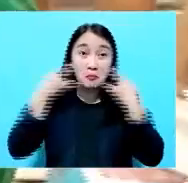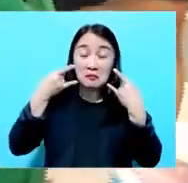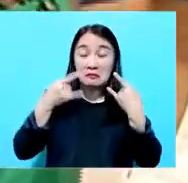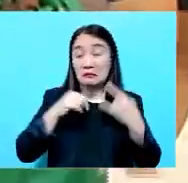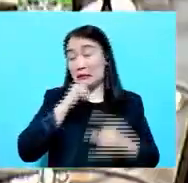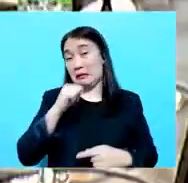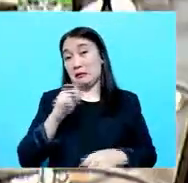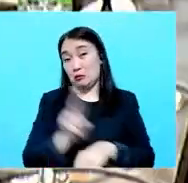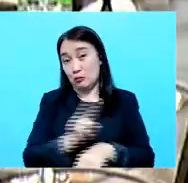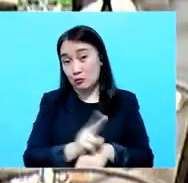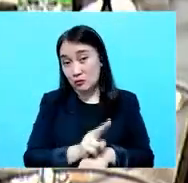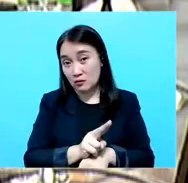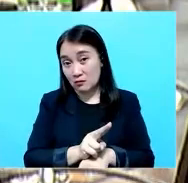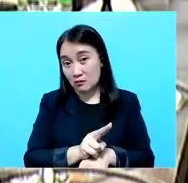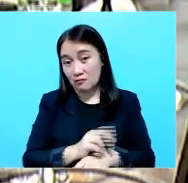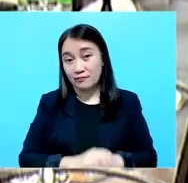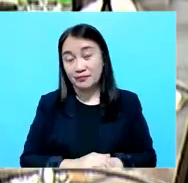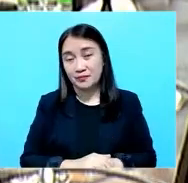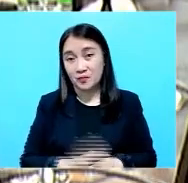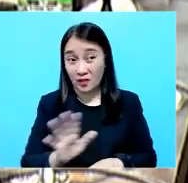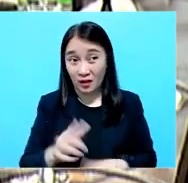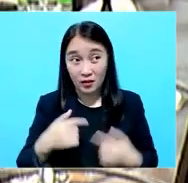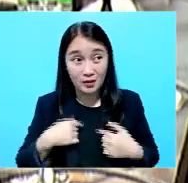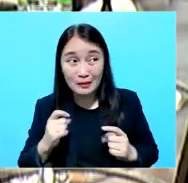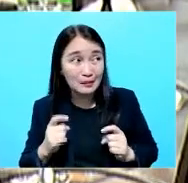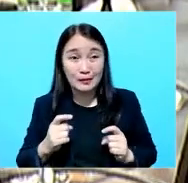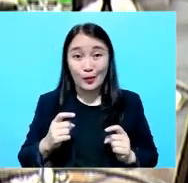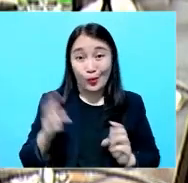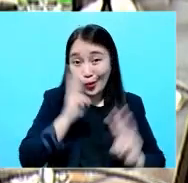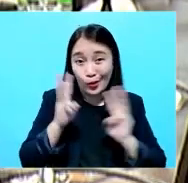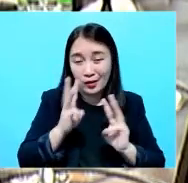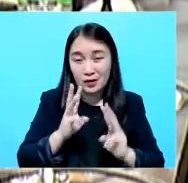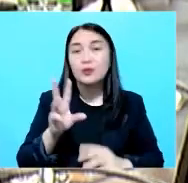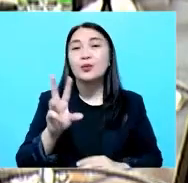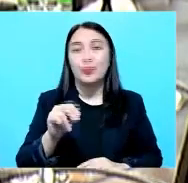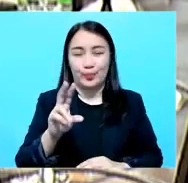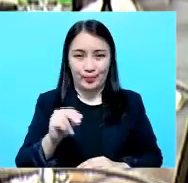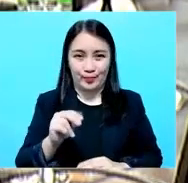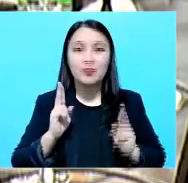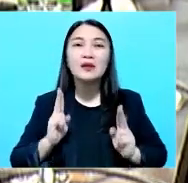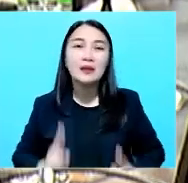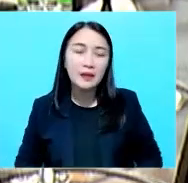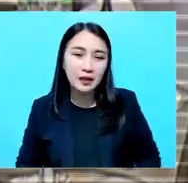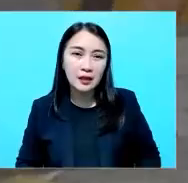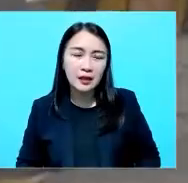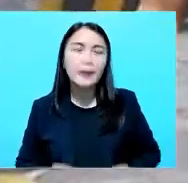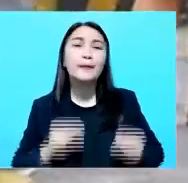to panic. Ang tinitignan na natin kasi po ngayon yung healthcare system capacity. If it's manageable, then we are